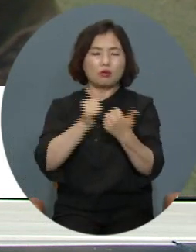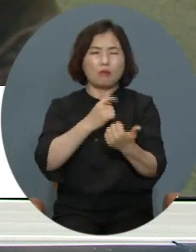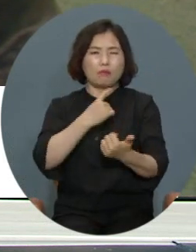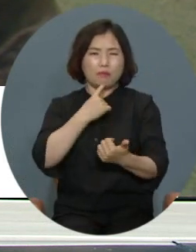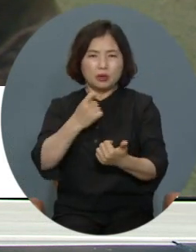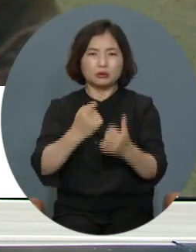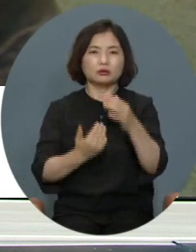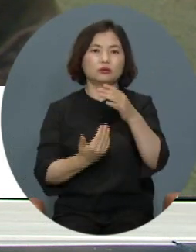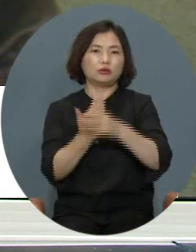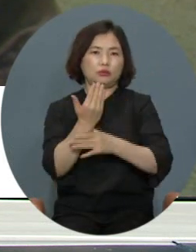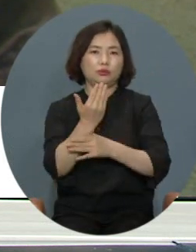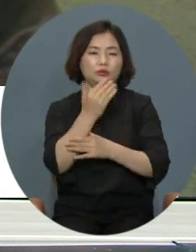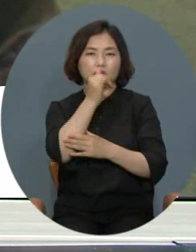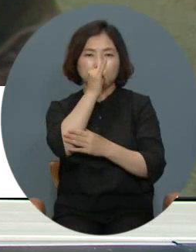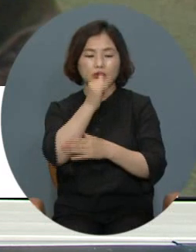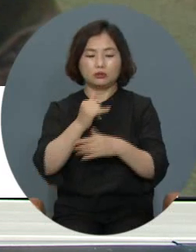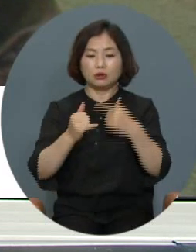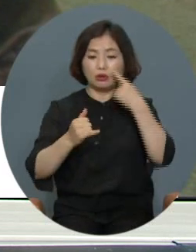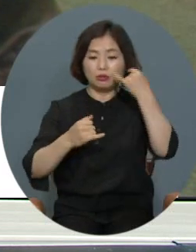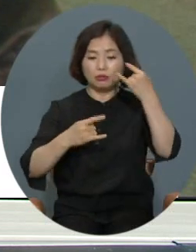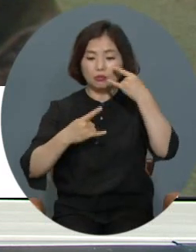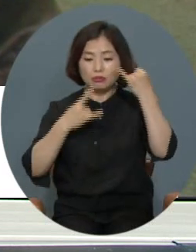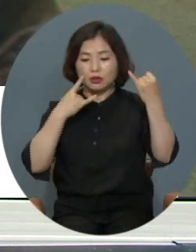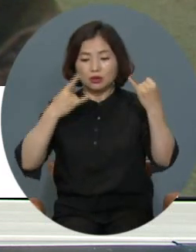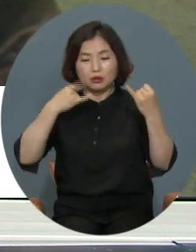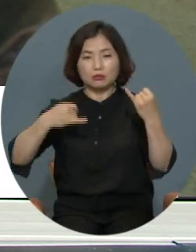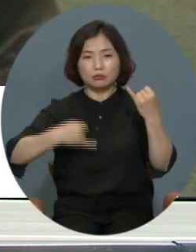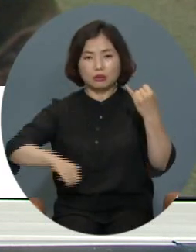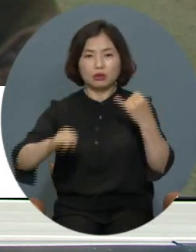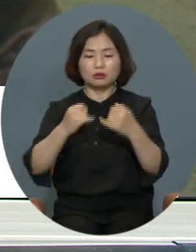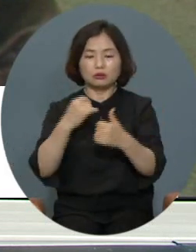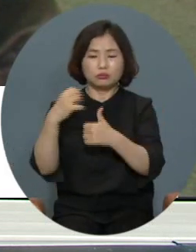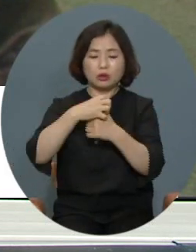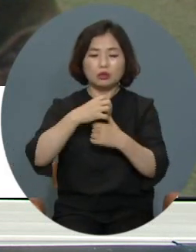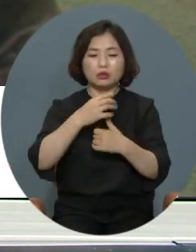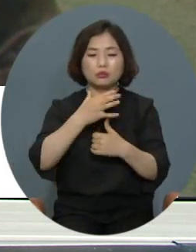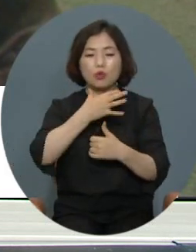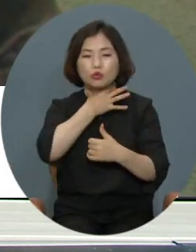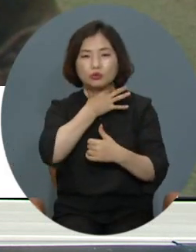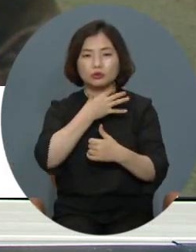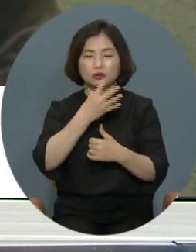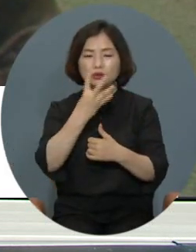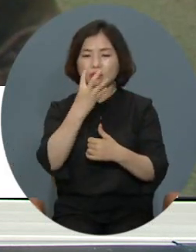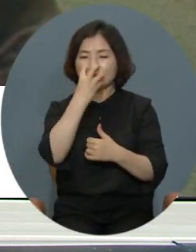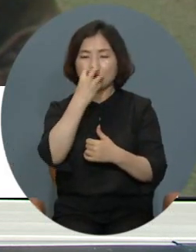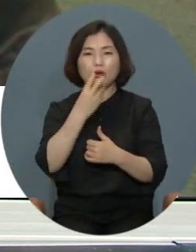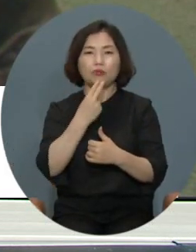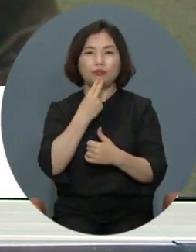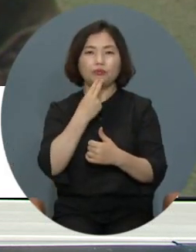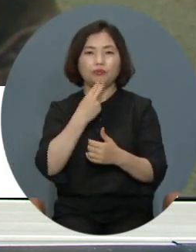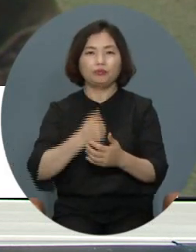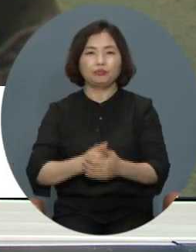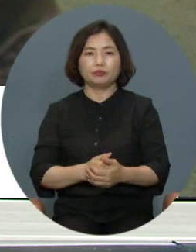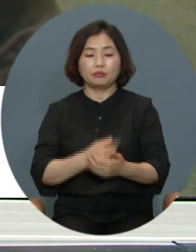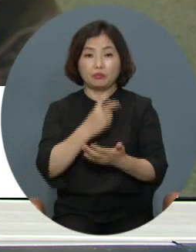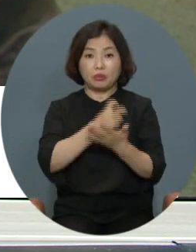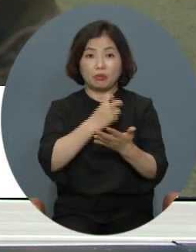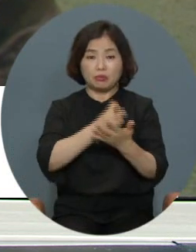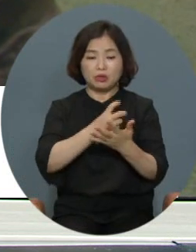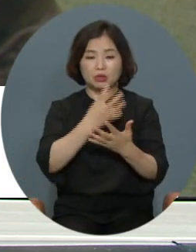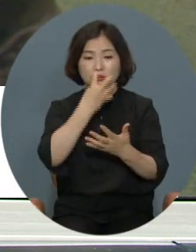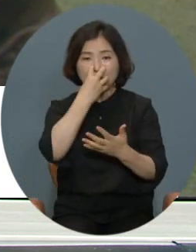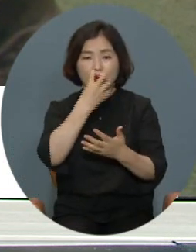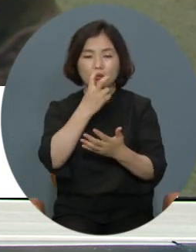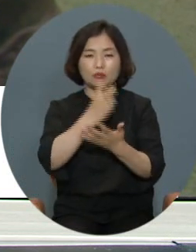뻔한 사고가 있었는데요 뭐 녀를 공격한 걔들은 목줄과 입마개 를 하나도 하지 않았습니다 현행법상 임